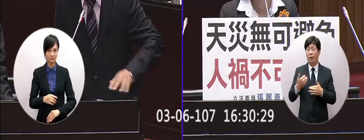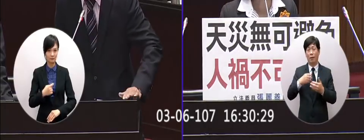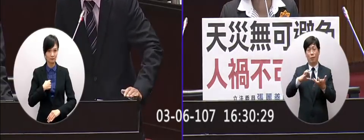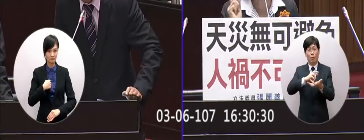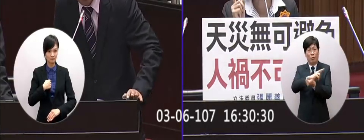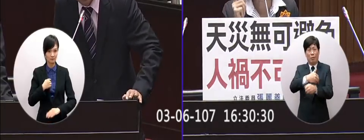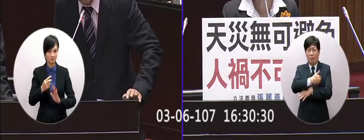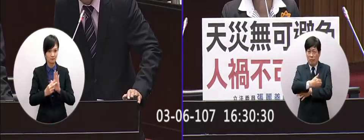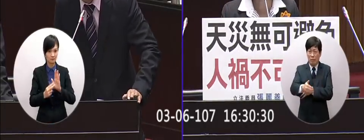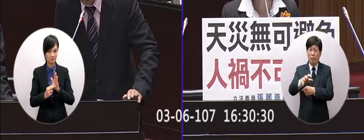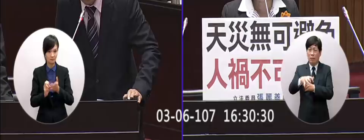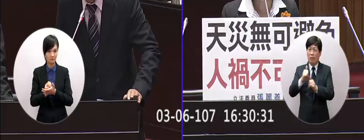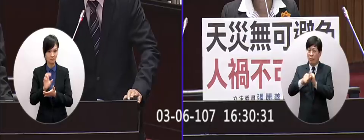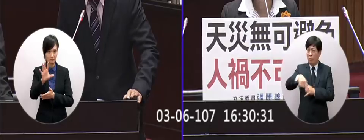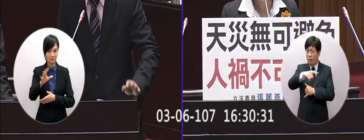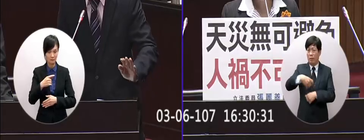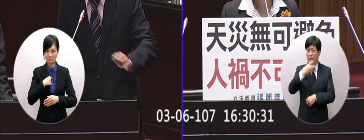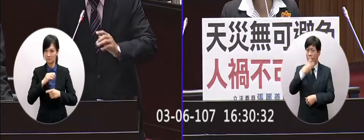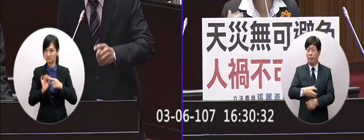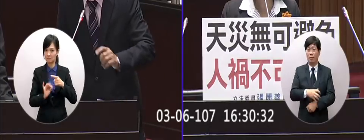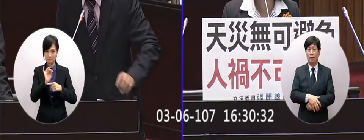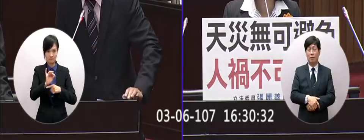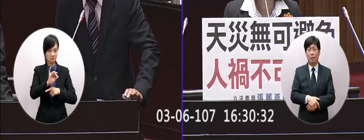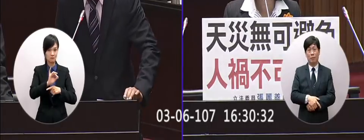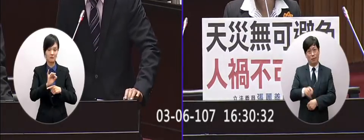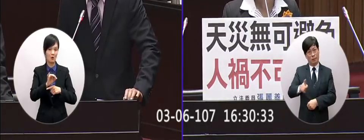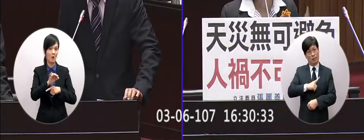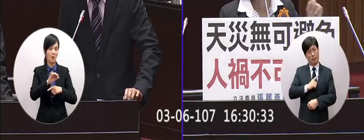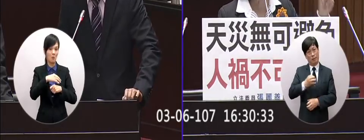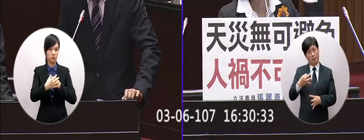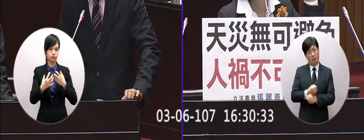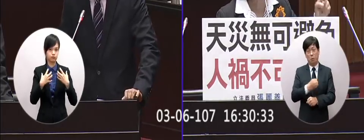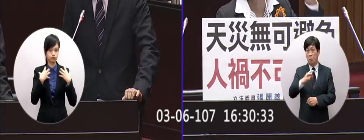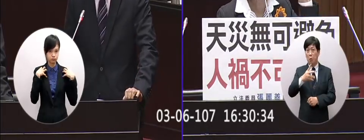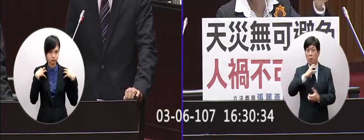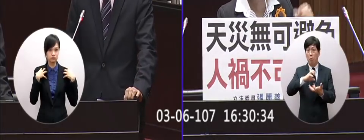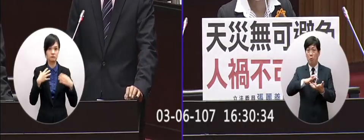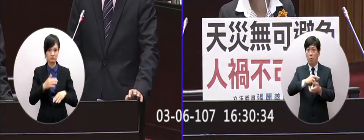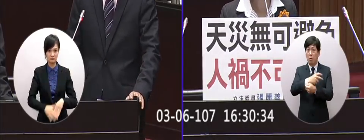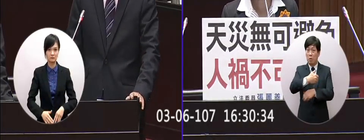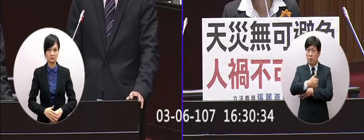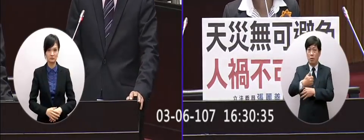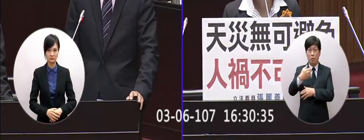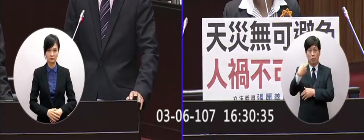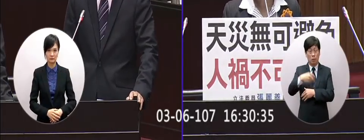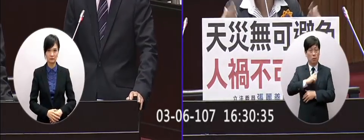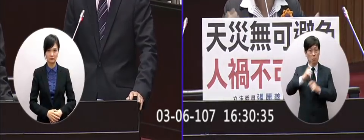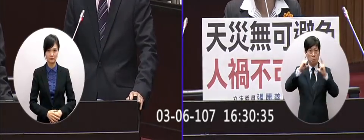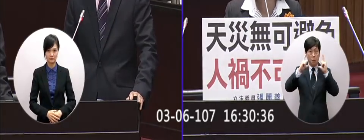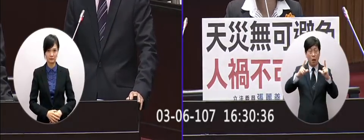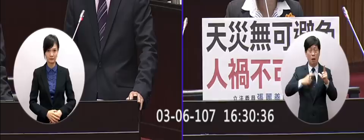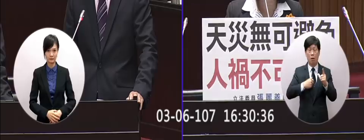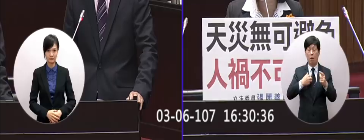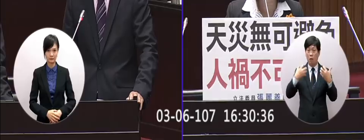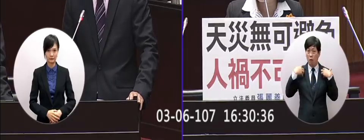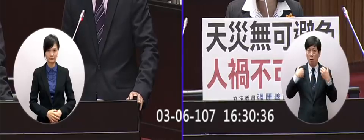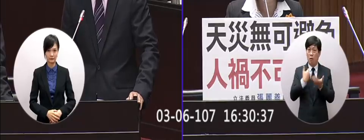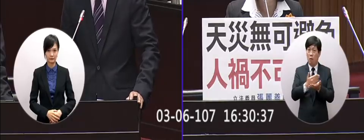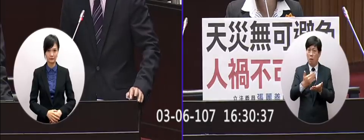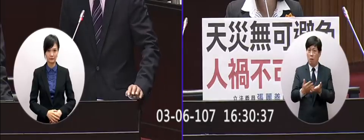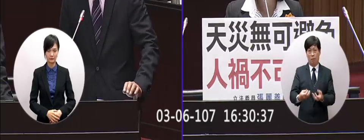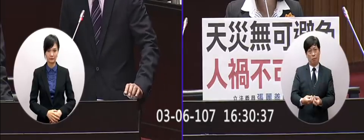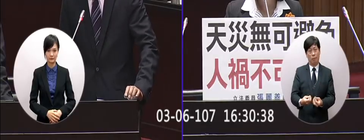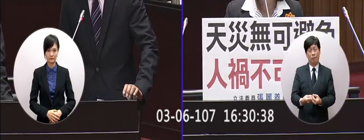林县的农民是受害的单位，受害的县市，为什么云林县政府还要出来承担这个责任